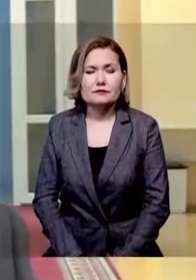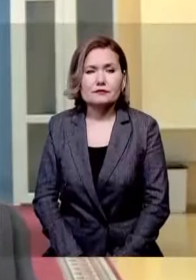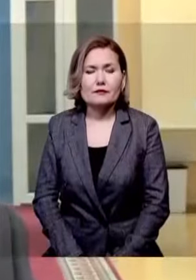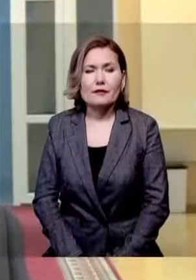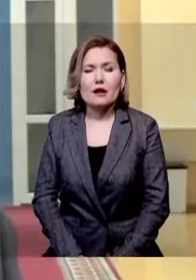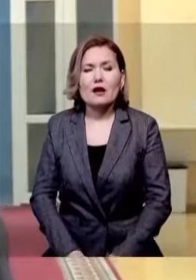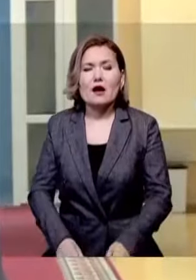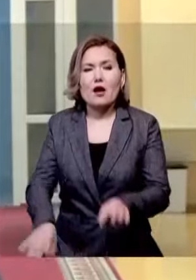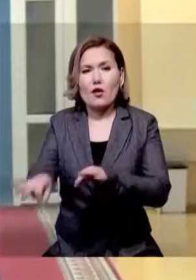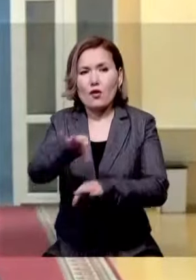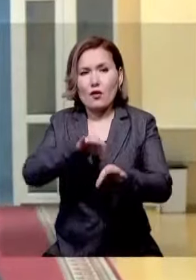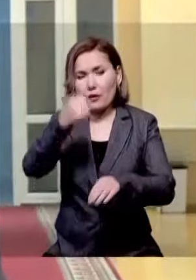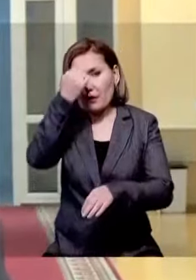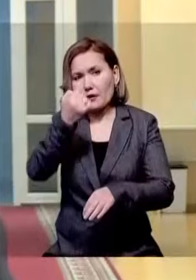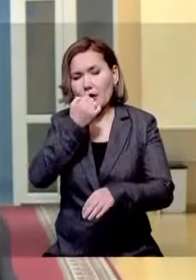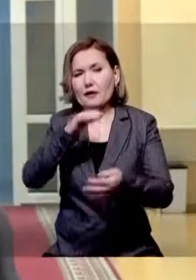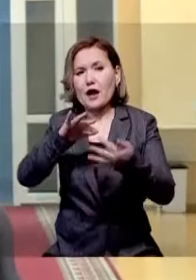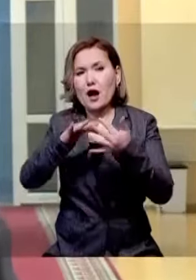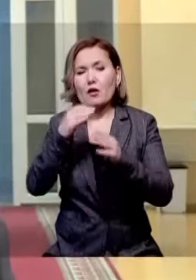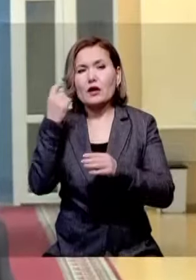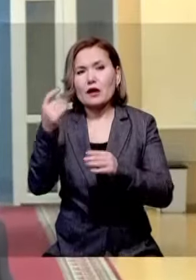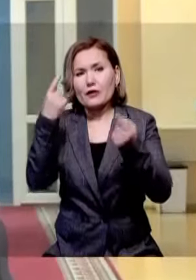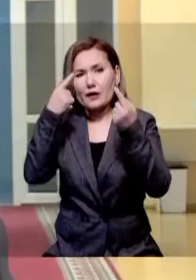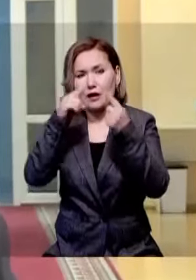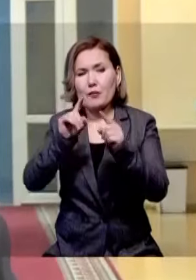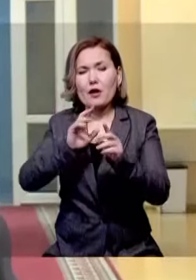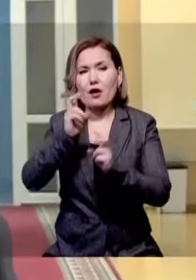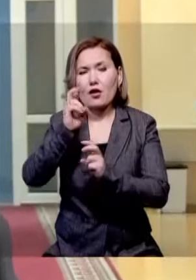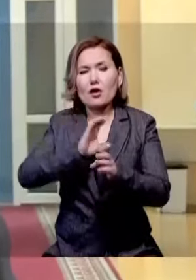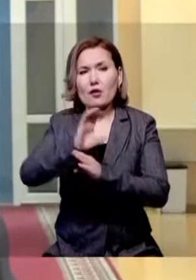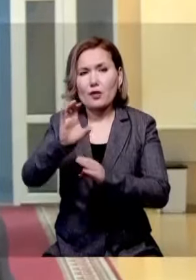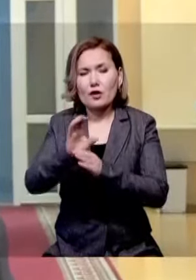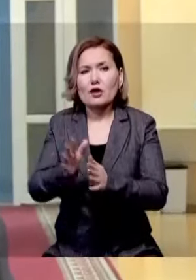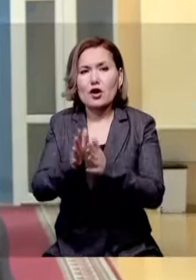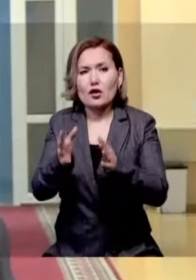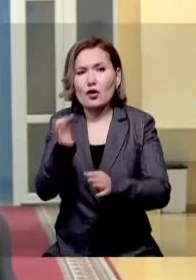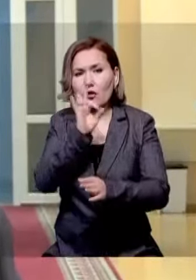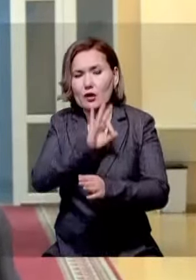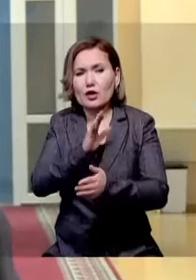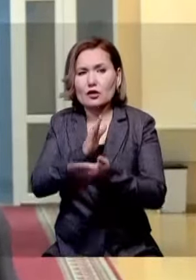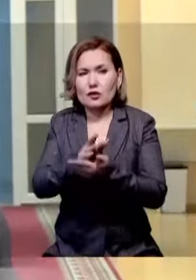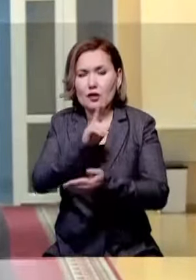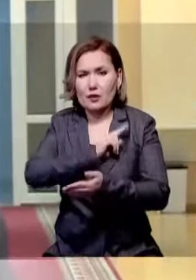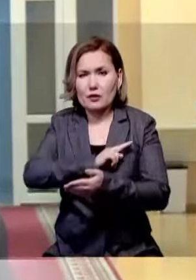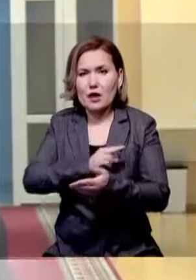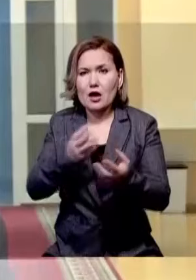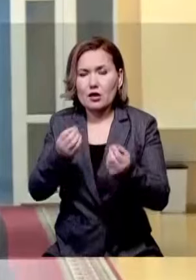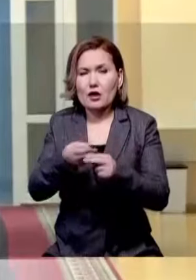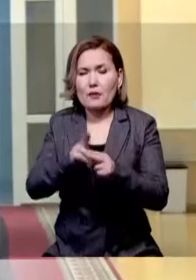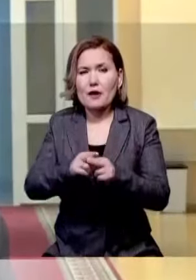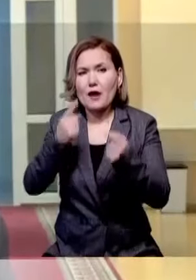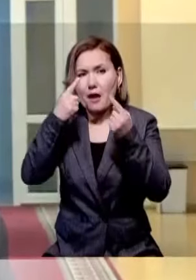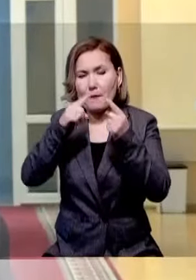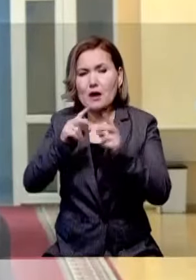Аталған жобаның арқасында ауыл шаруашылық техникасын өндірудің жергіліктендіру үлесі артты. Сонымен қатарына машина